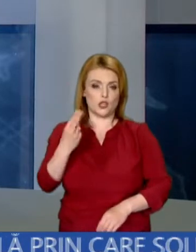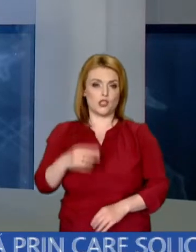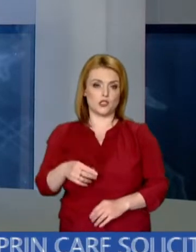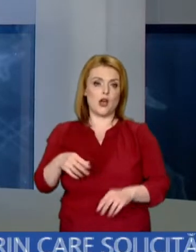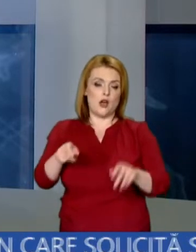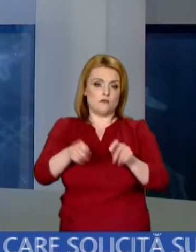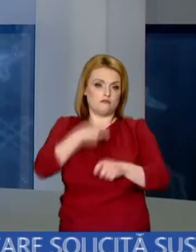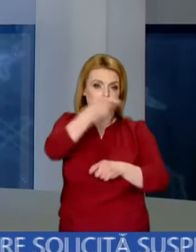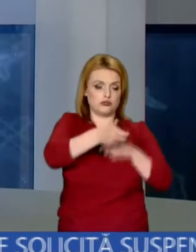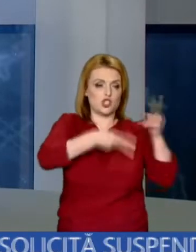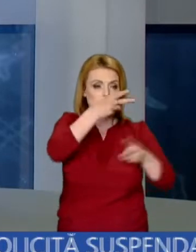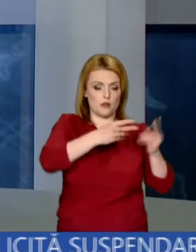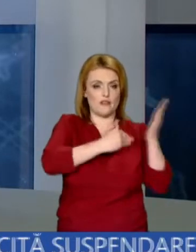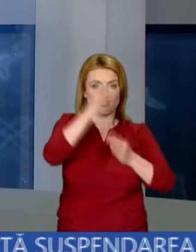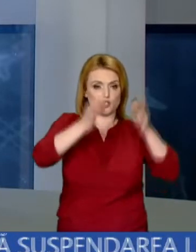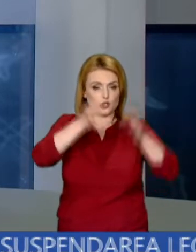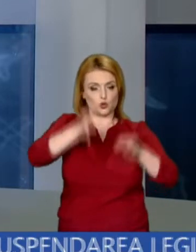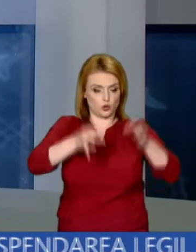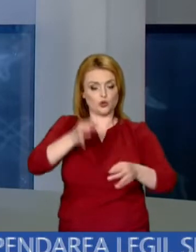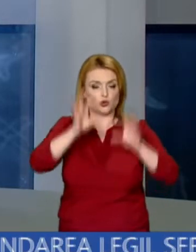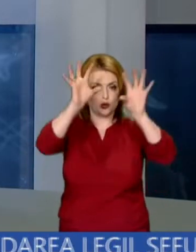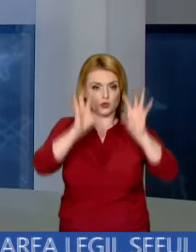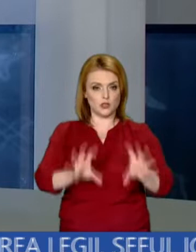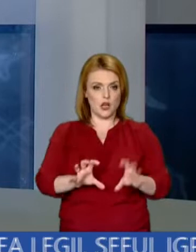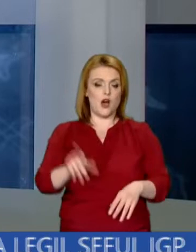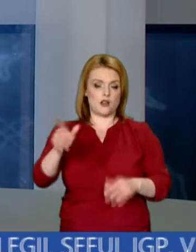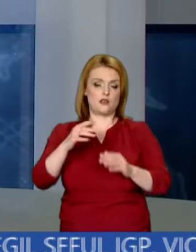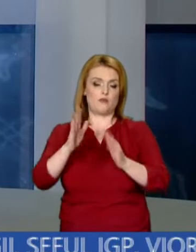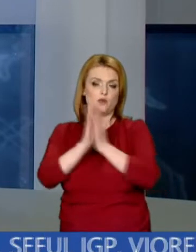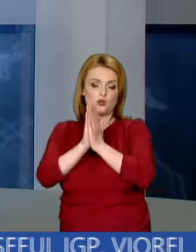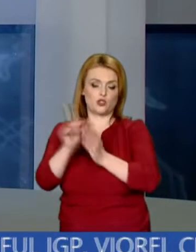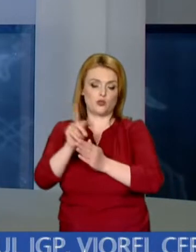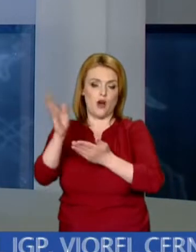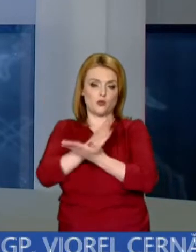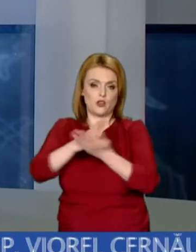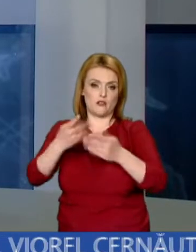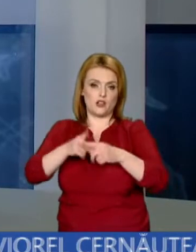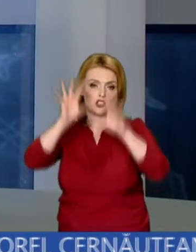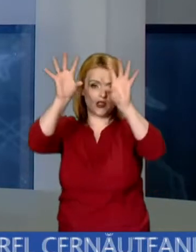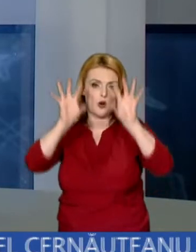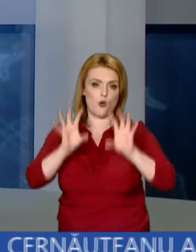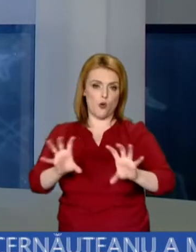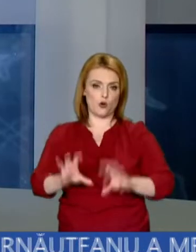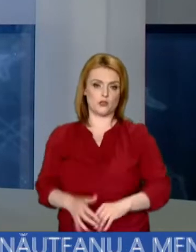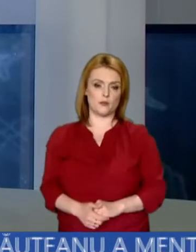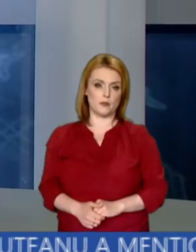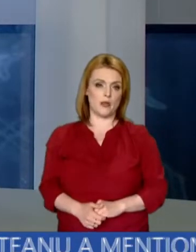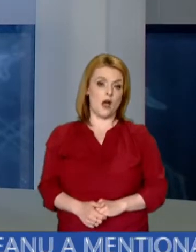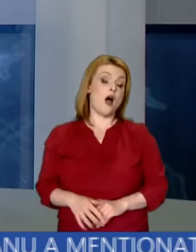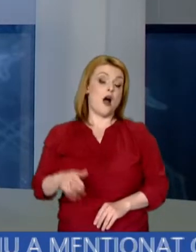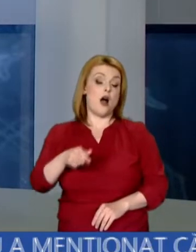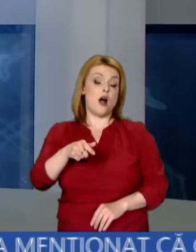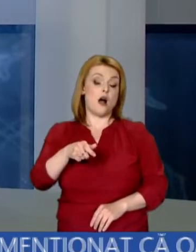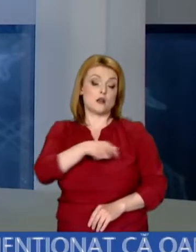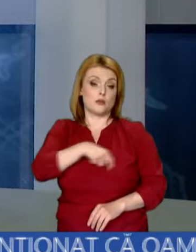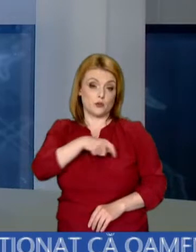Constituțională prin care solicită suspendarea legii. Șeful IGP Viorel Cernăuțeanu a menționat că oamenii legii vor reacționa prompt, mai ales de